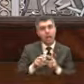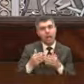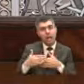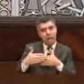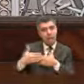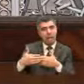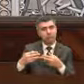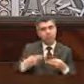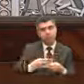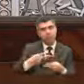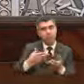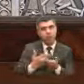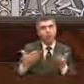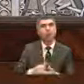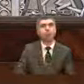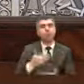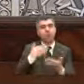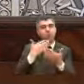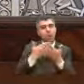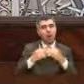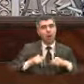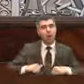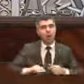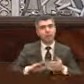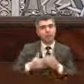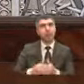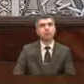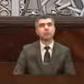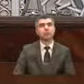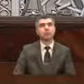شكرا للسيد الوزير على حسن مساهمتكم في هذه الجلسة.